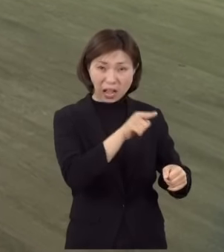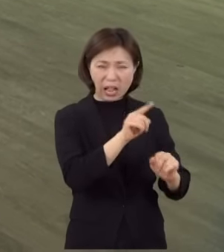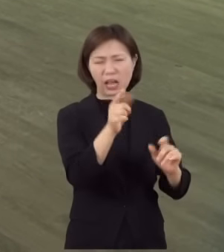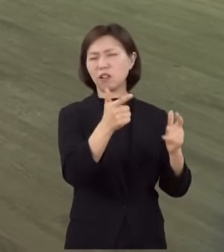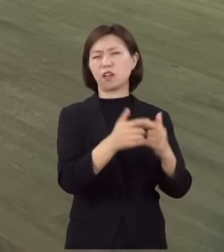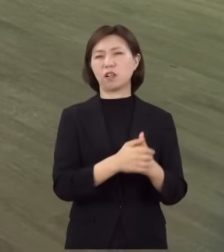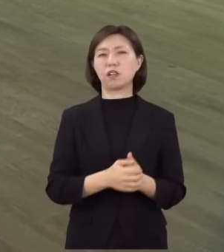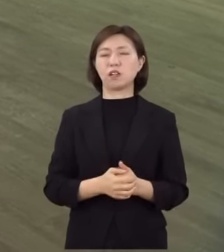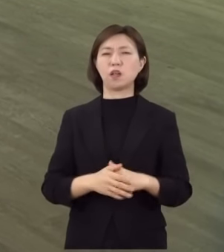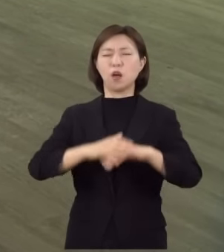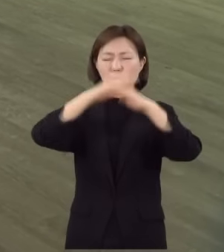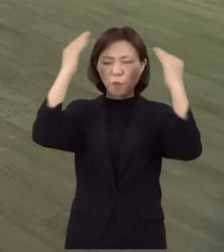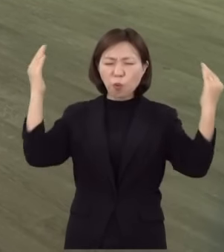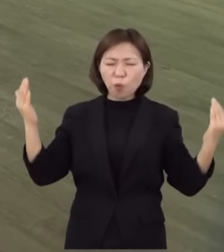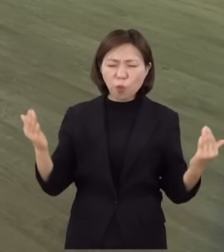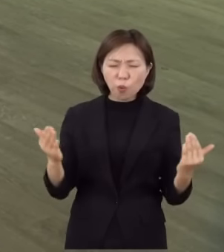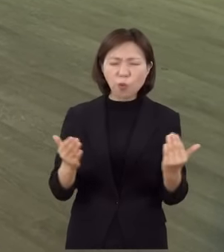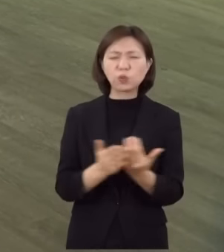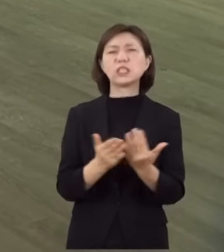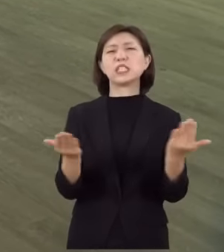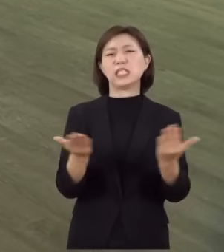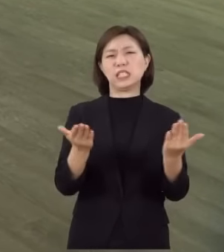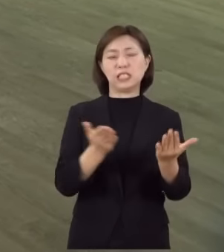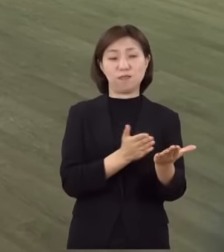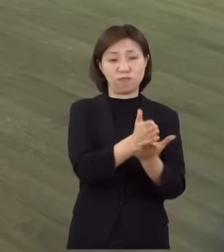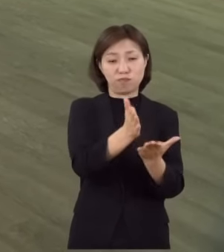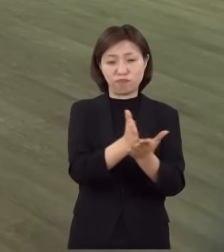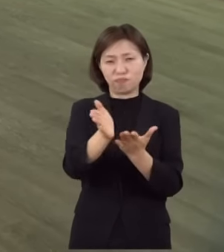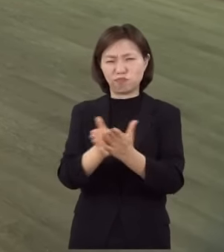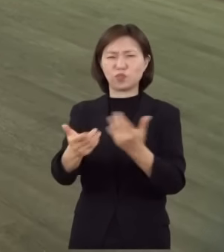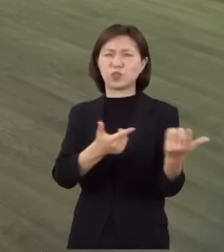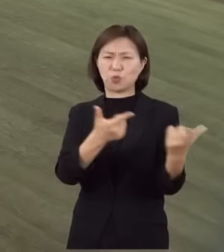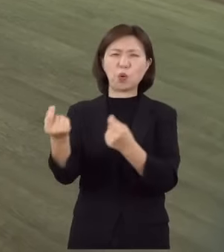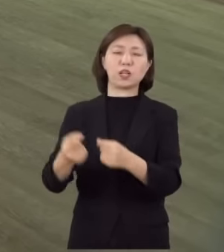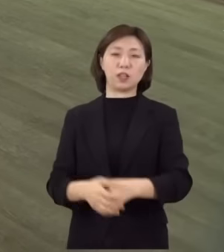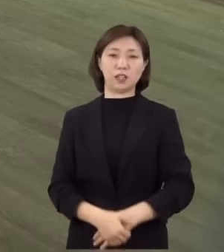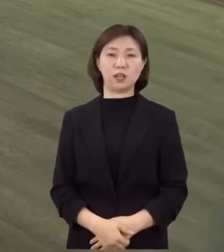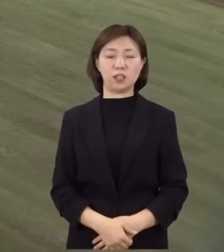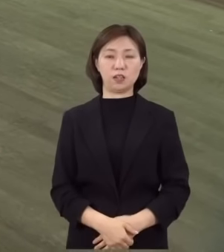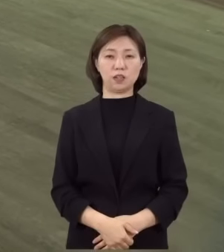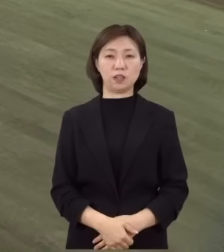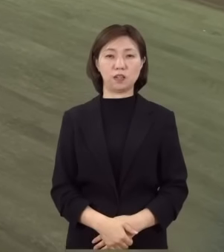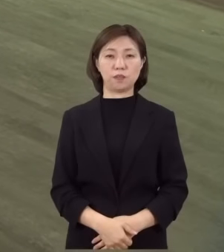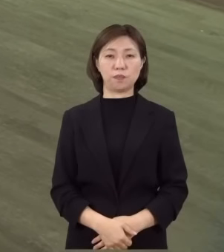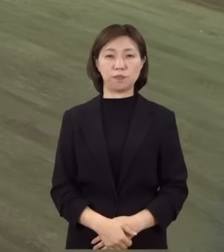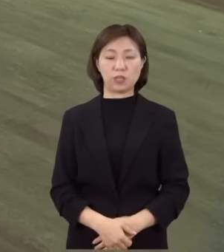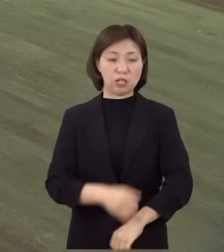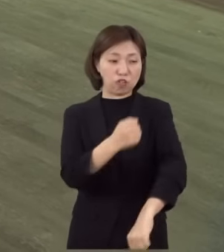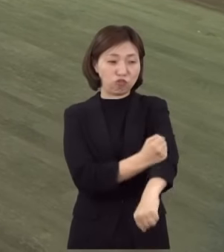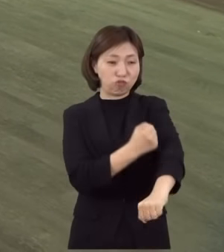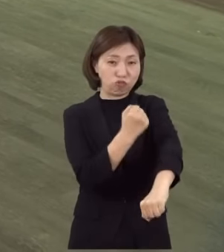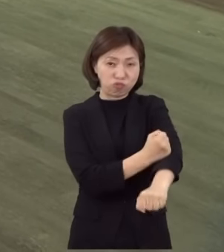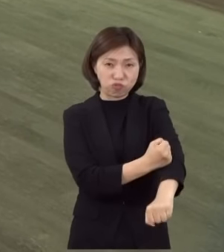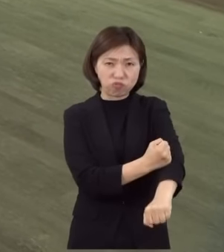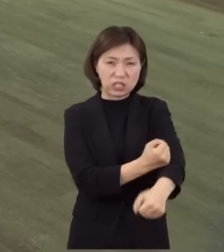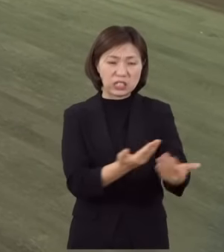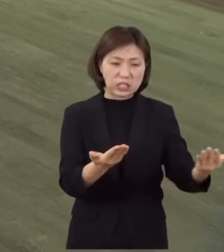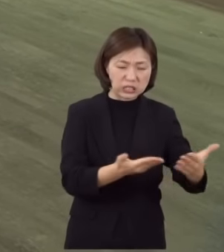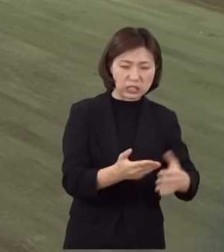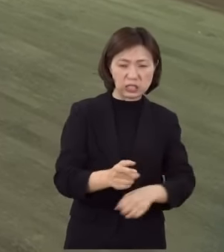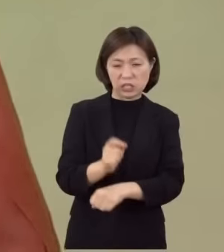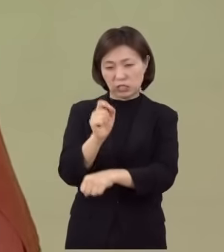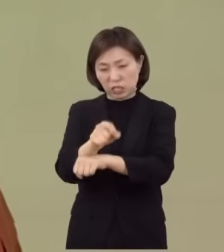모든 직군 모든 직종에 있는 사람들 사무직을 하는 이건 노동직을 하는